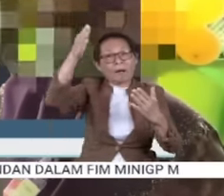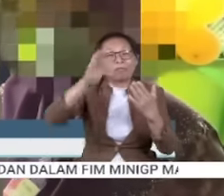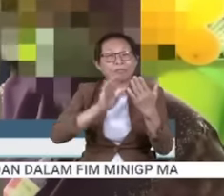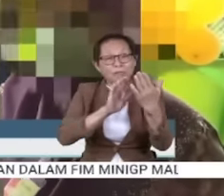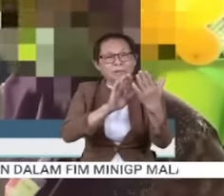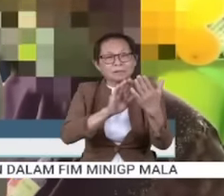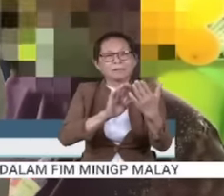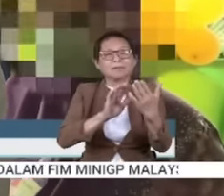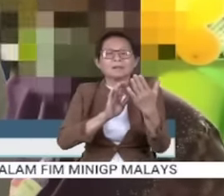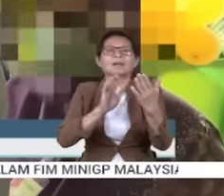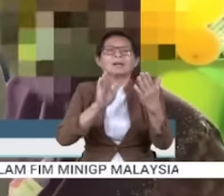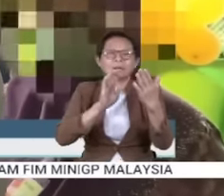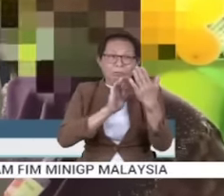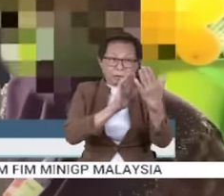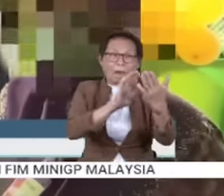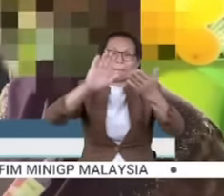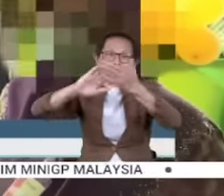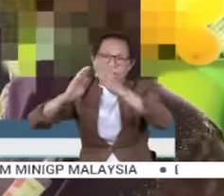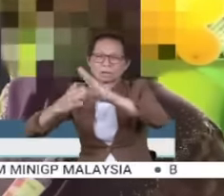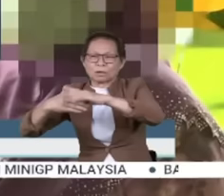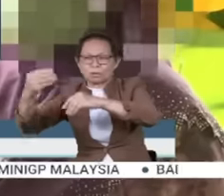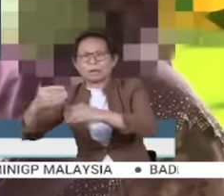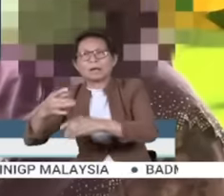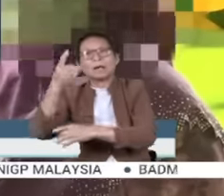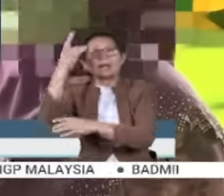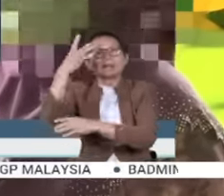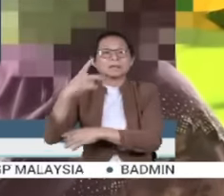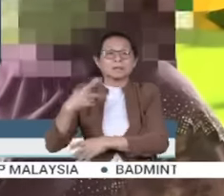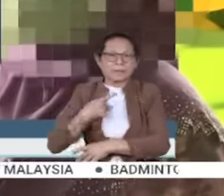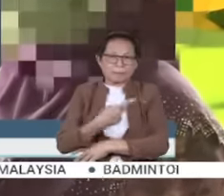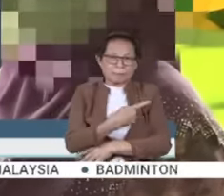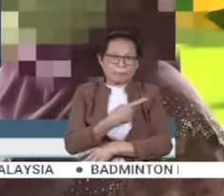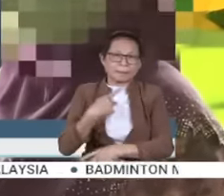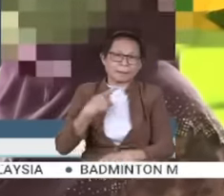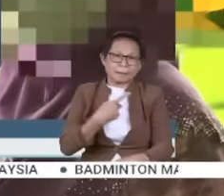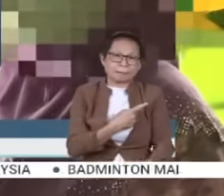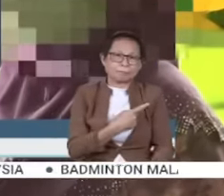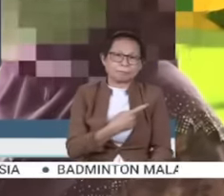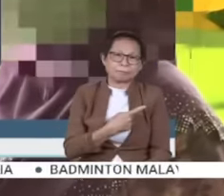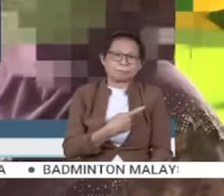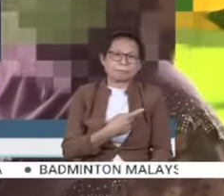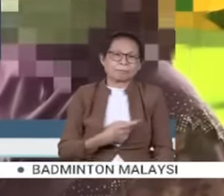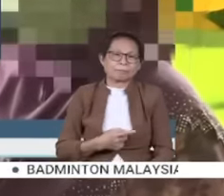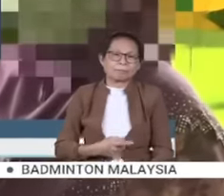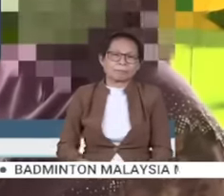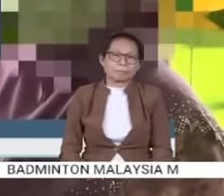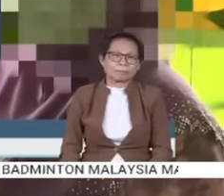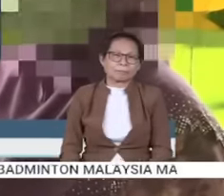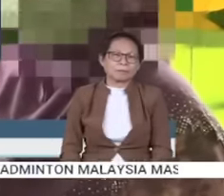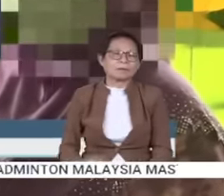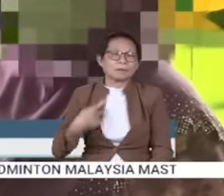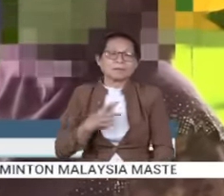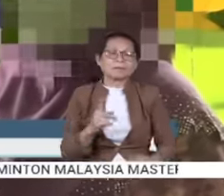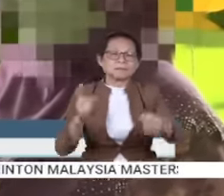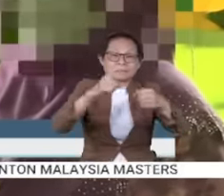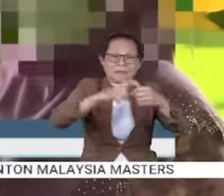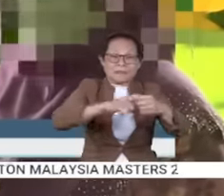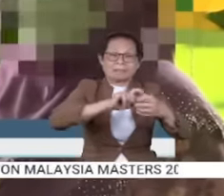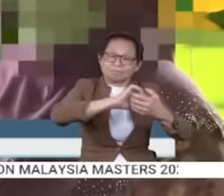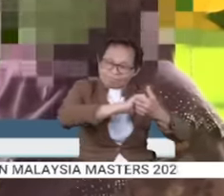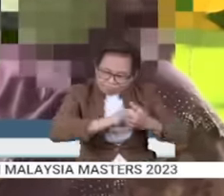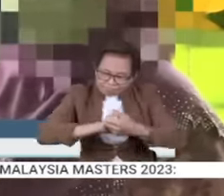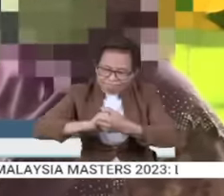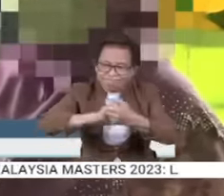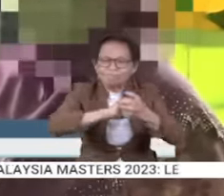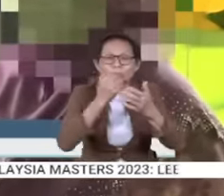nanti berhadapan dengan masyarakat di luar Insya Allah kami dapat menjalankan lagi hubungan silaturahmi yang